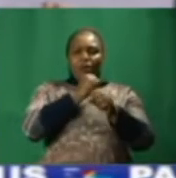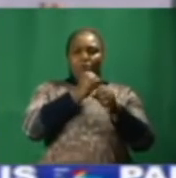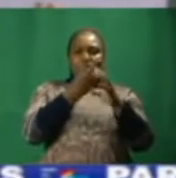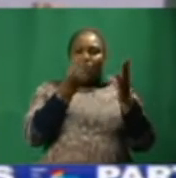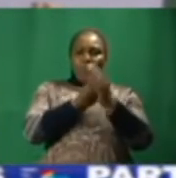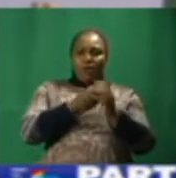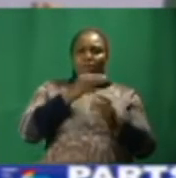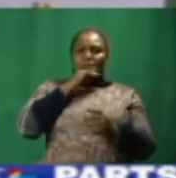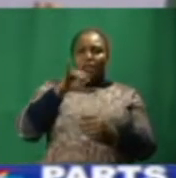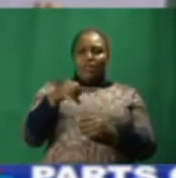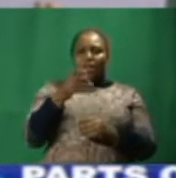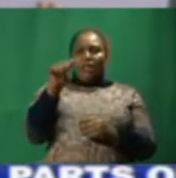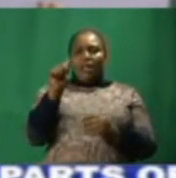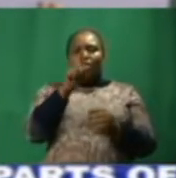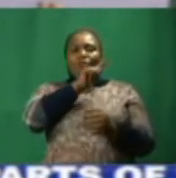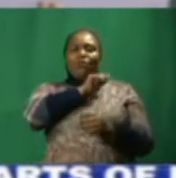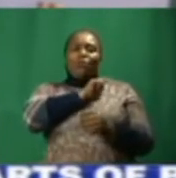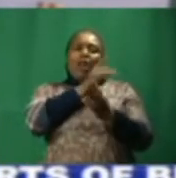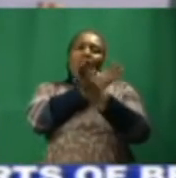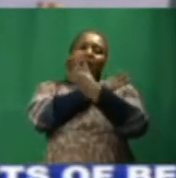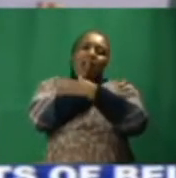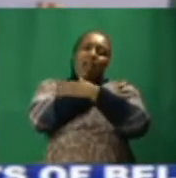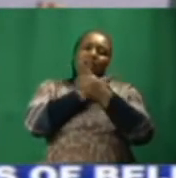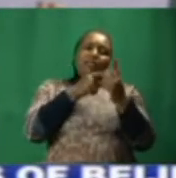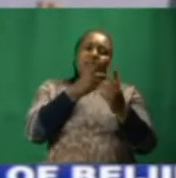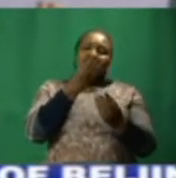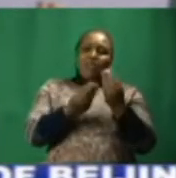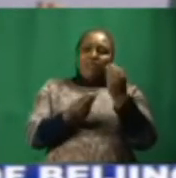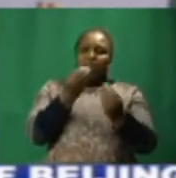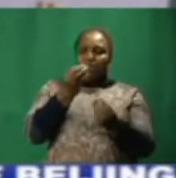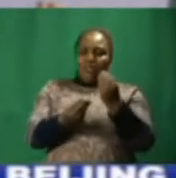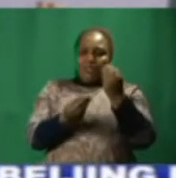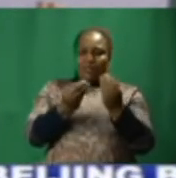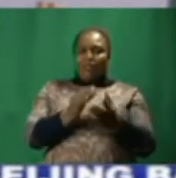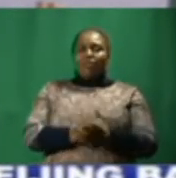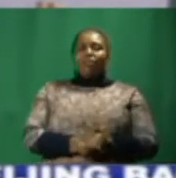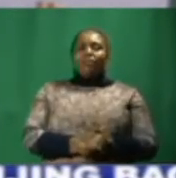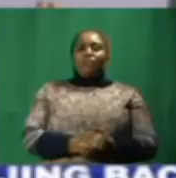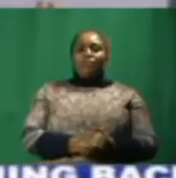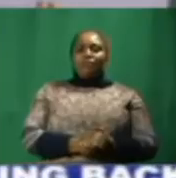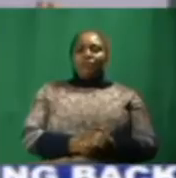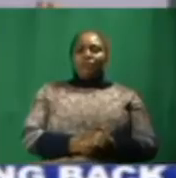kusi JA uyabathanda and si enforce lenza bayeko kuthi